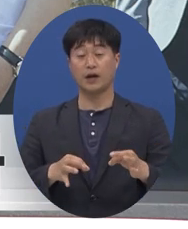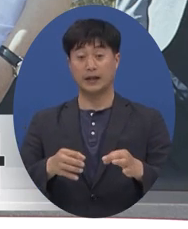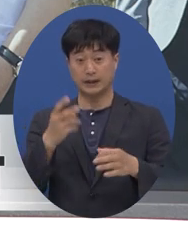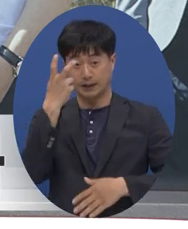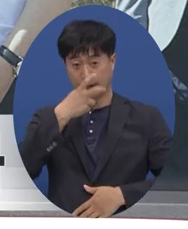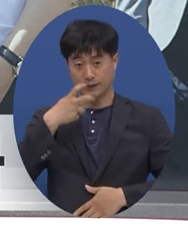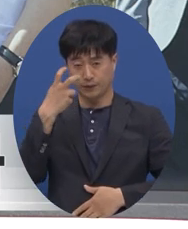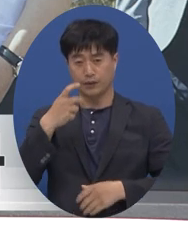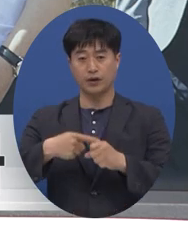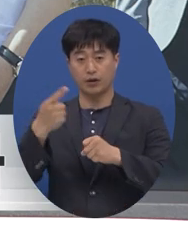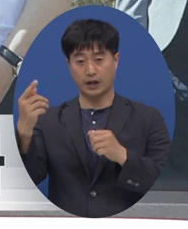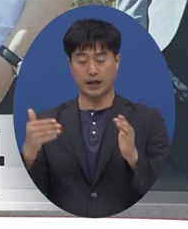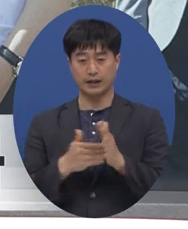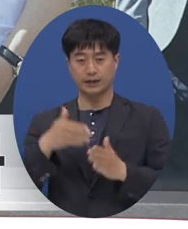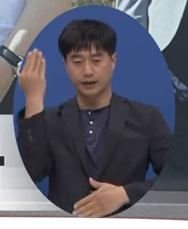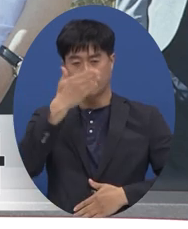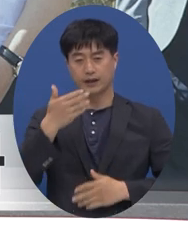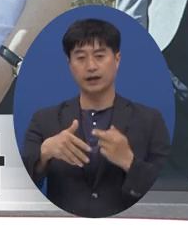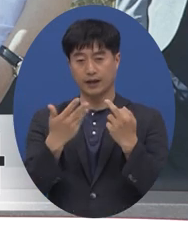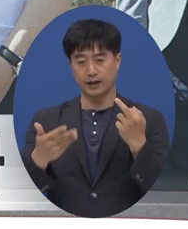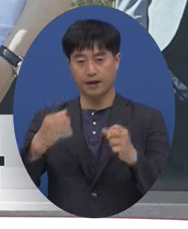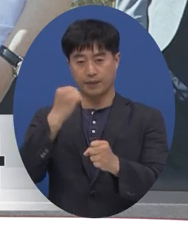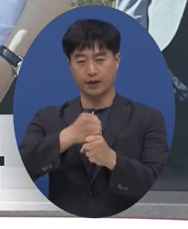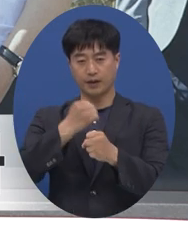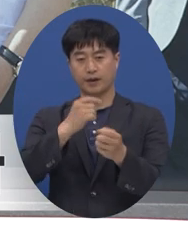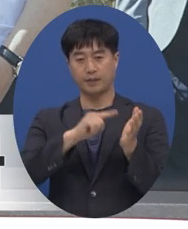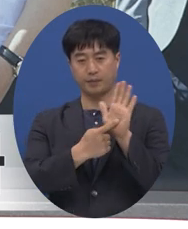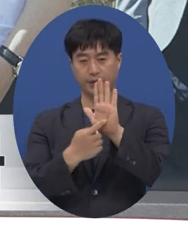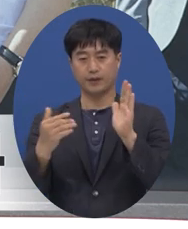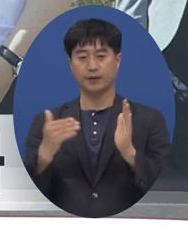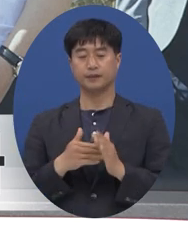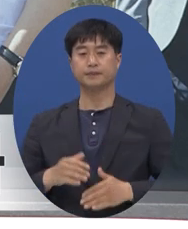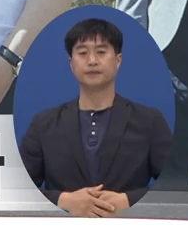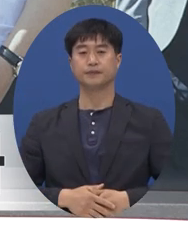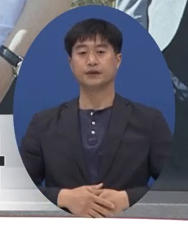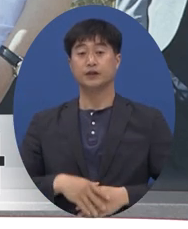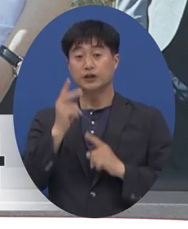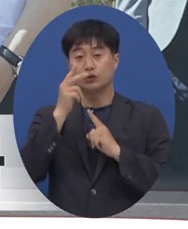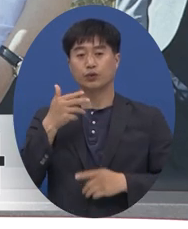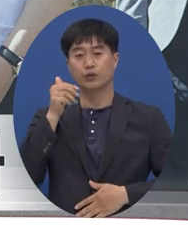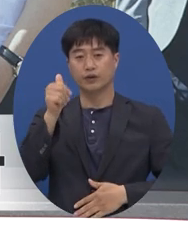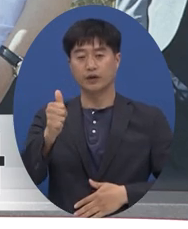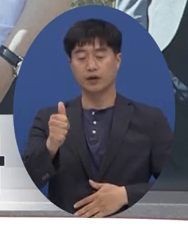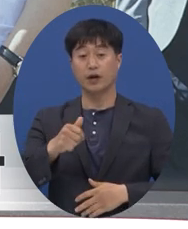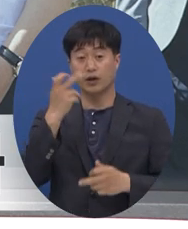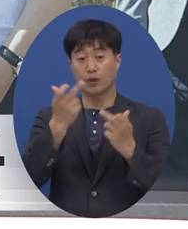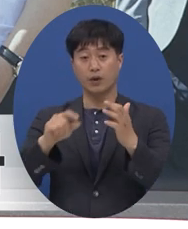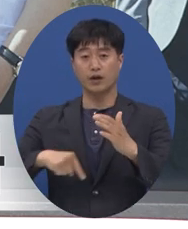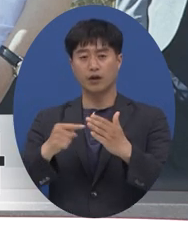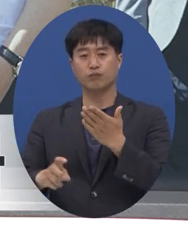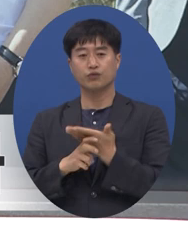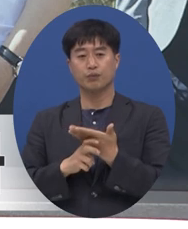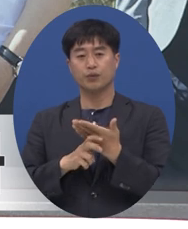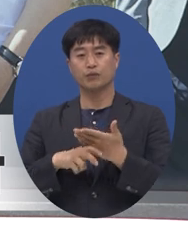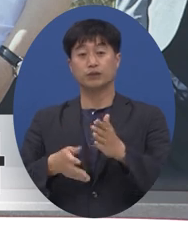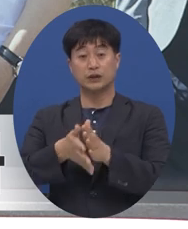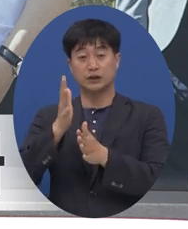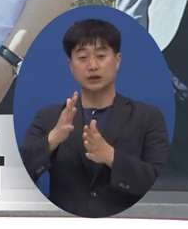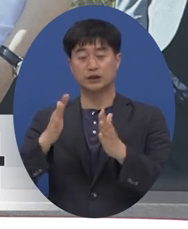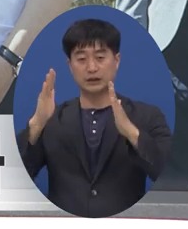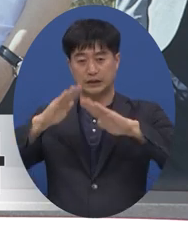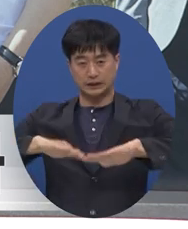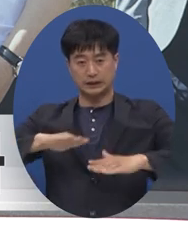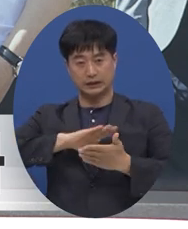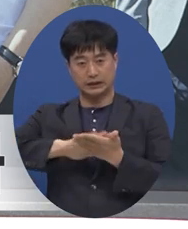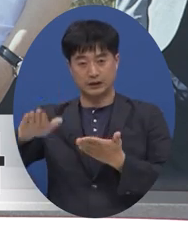단속해 내년까지 깨끗한 하천을 만들겠다고 밝혔습니다. 이재명 경기도지사가 계곡 내 불법 시설 철거 현장을